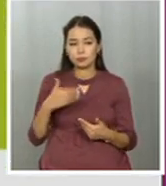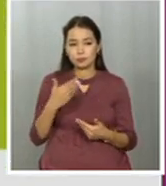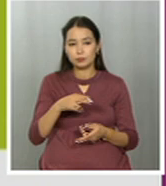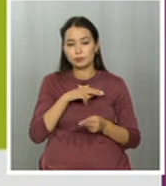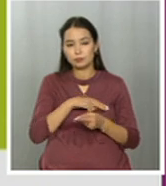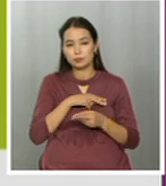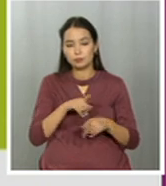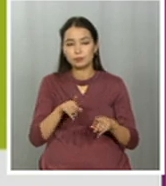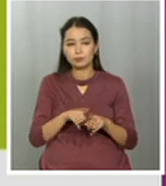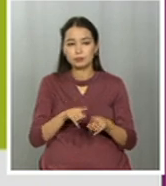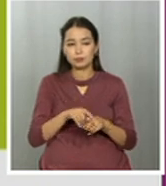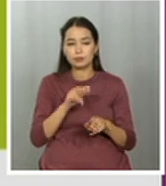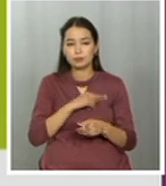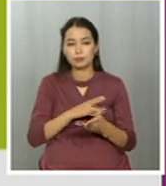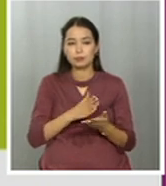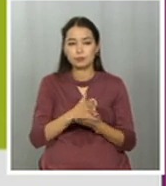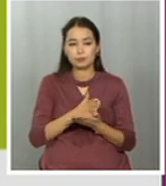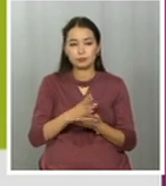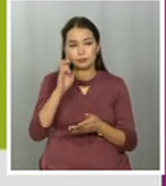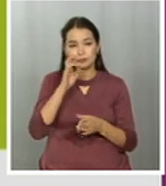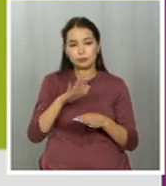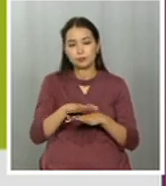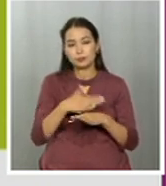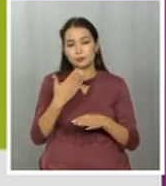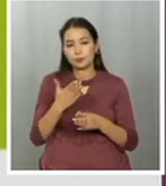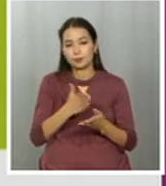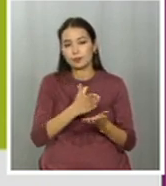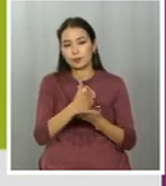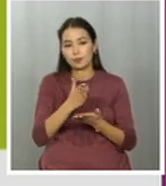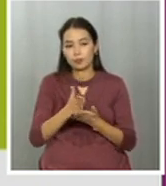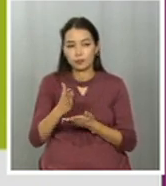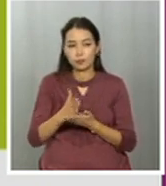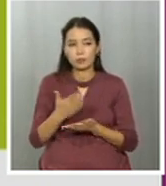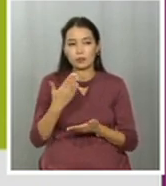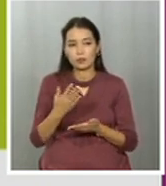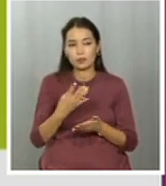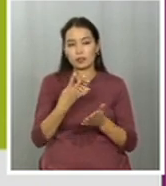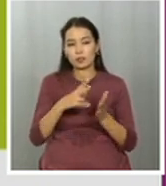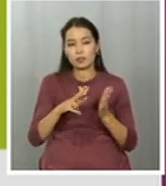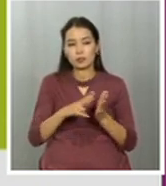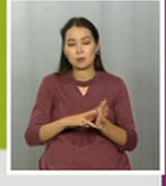жер шарының 54 мемлекетін аралап 48 медаль алған.